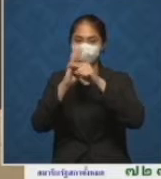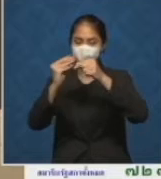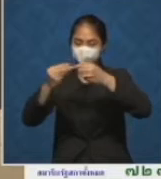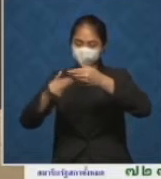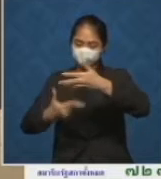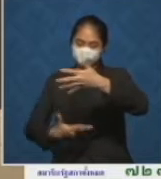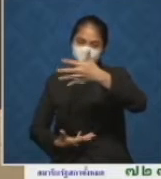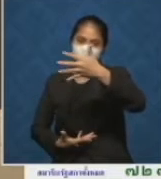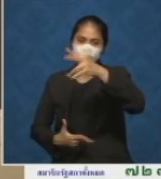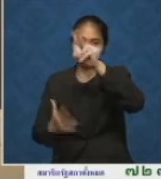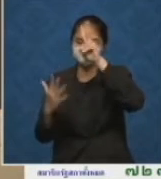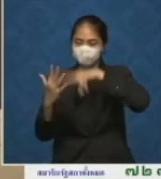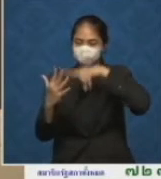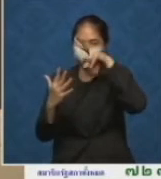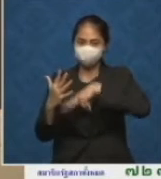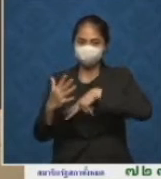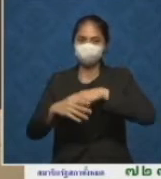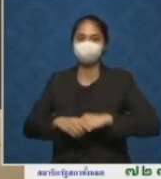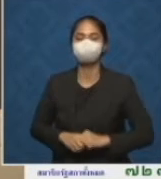การ